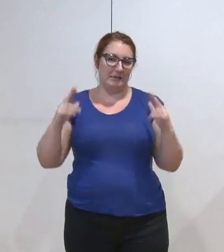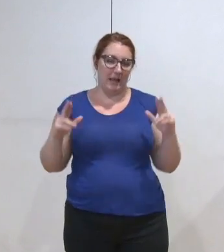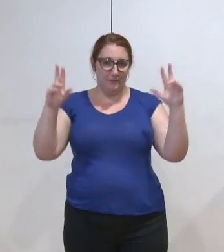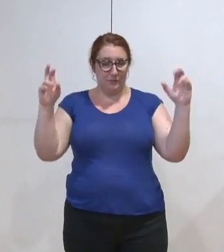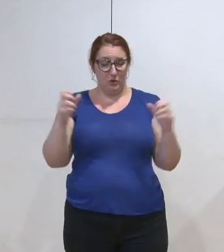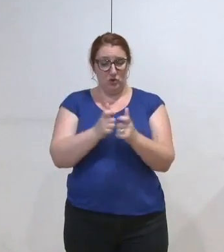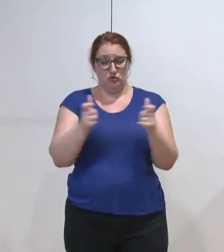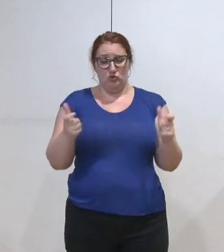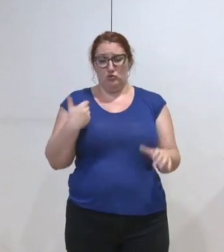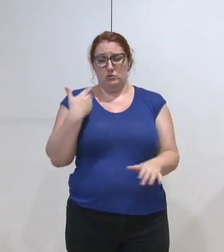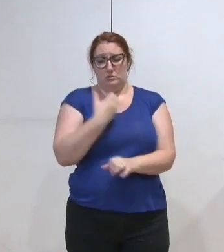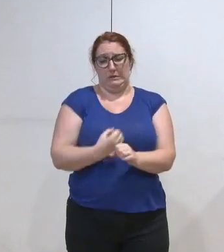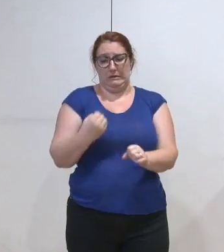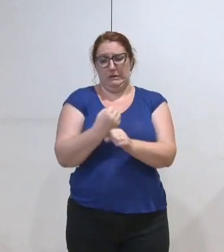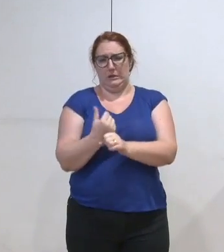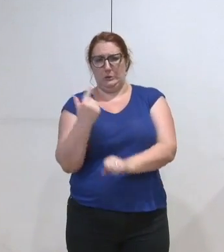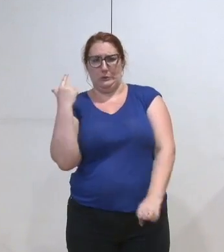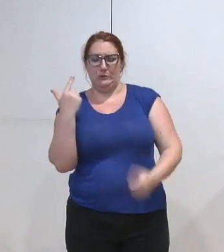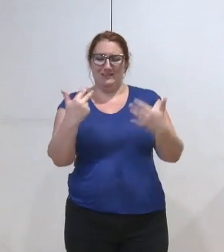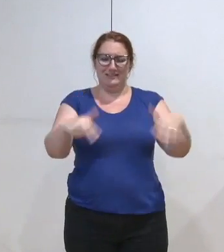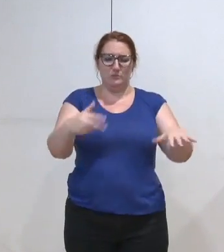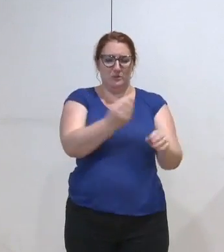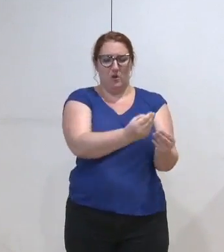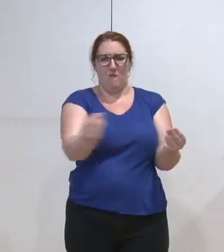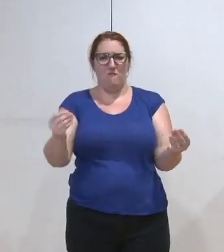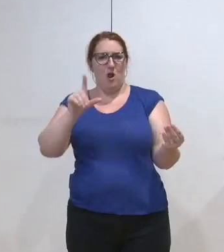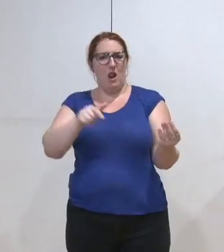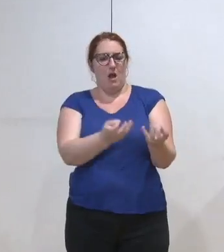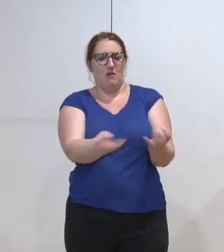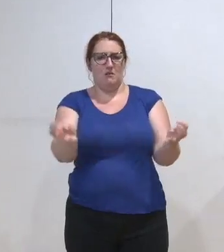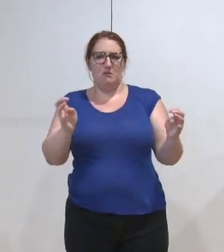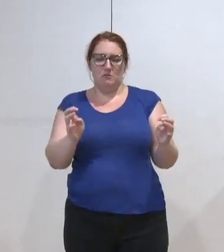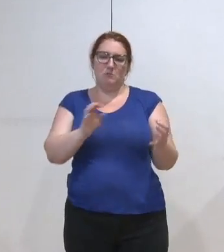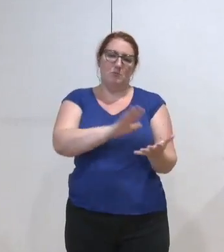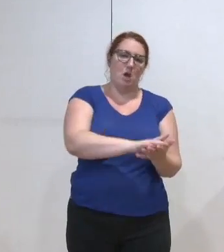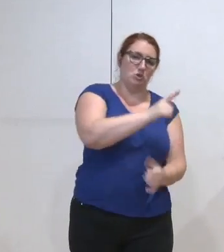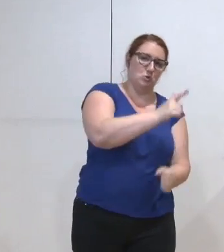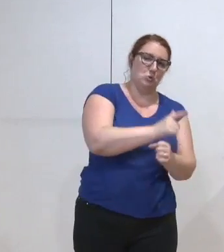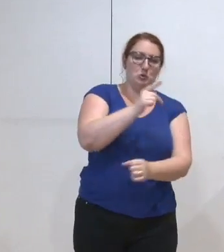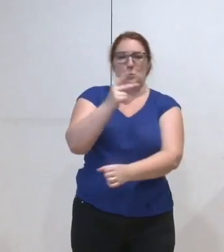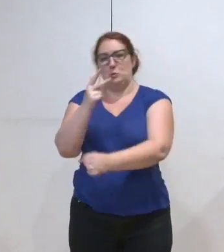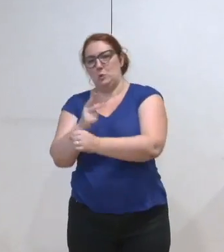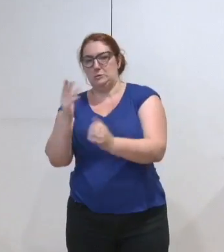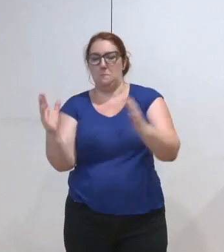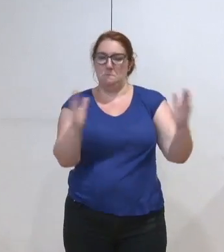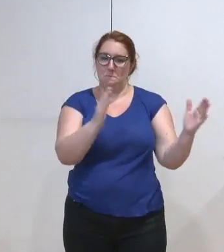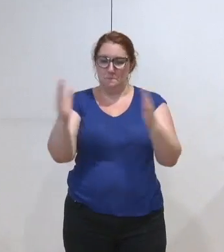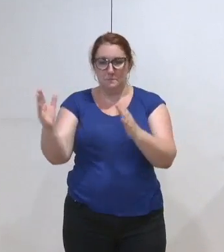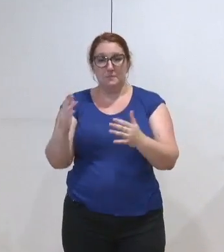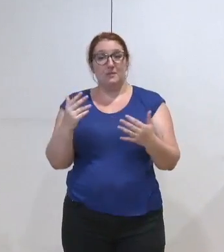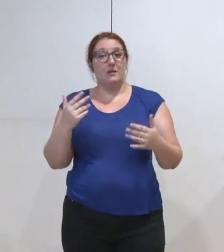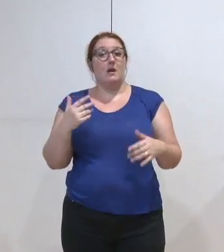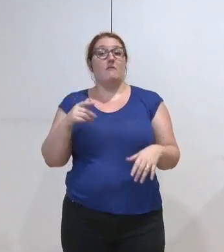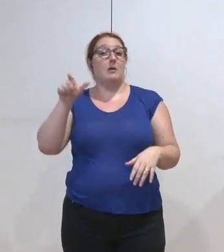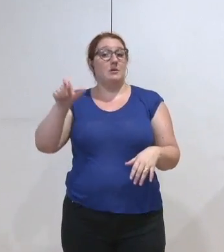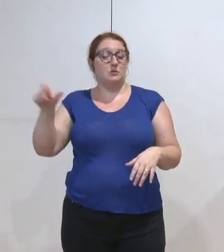accueille 18 enfants avec avec tro professionnels 18 enfants pardon de entre 2 et 3 ans et qui est une sorte de